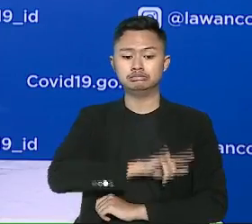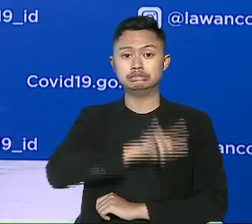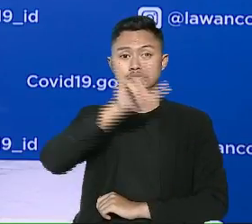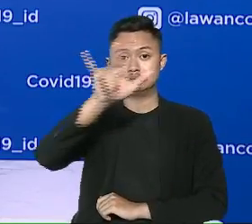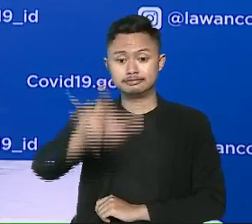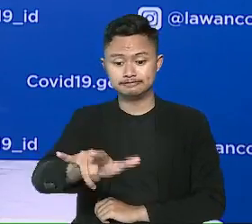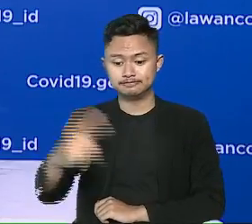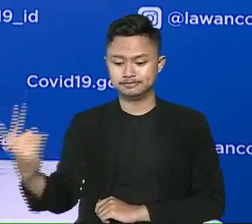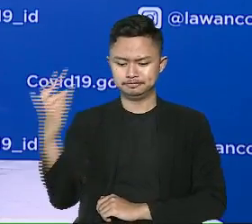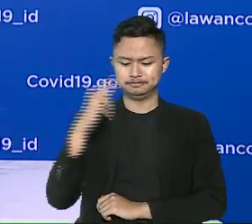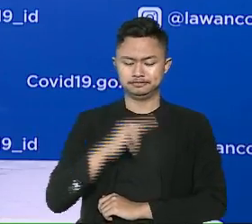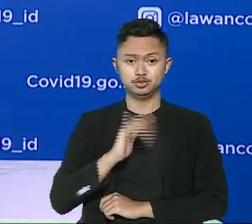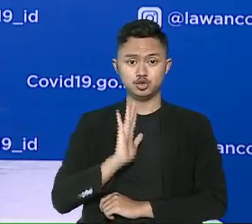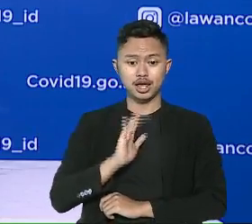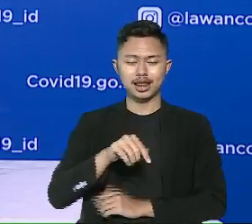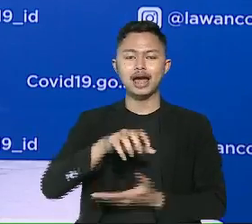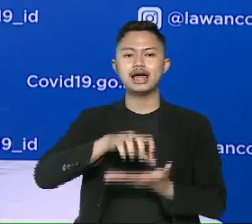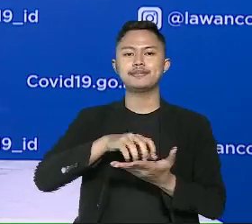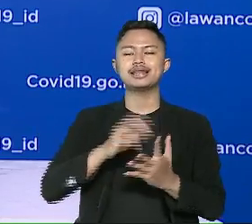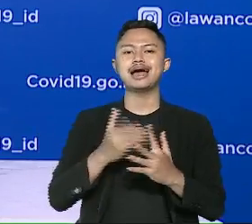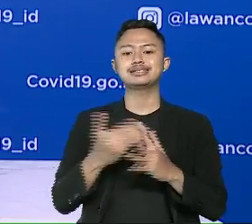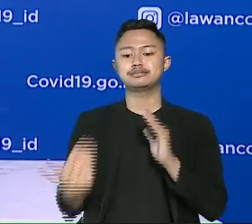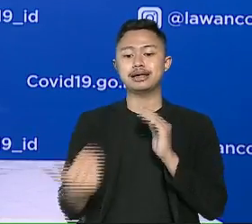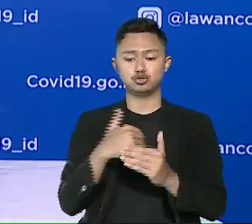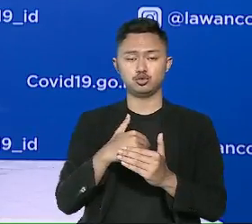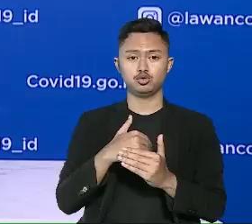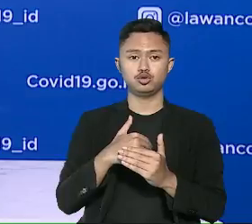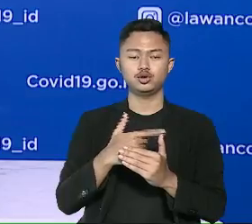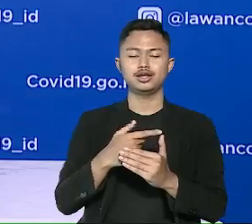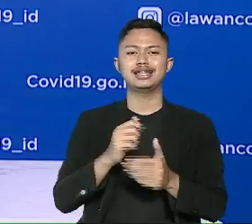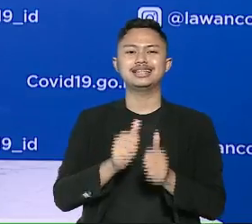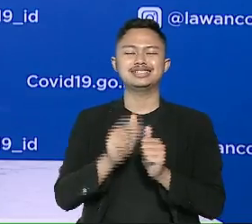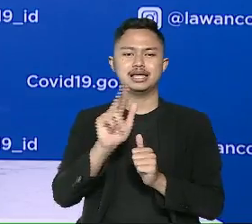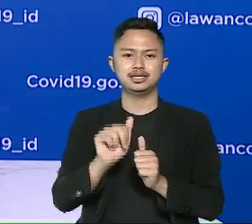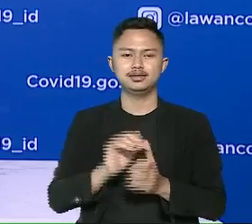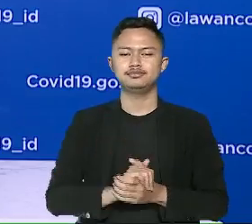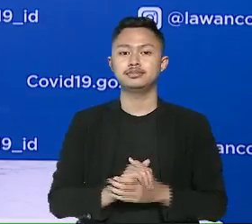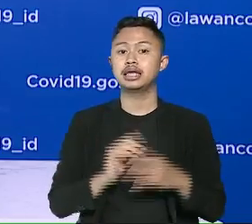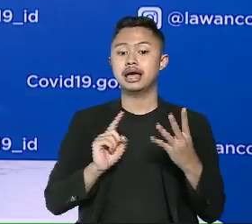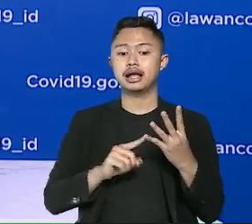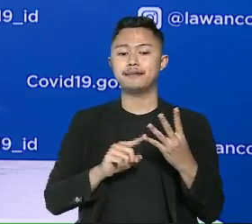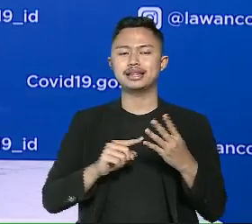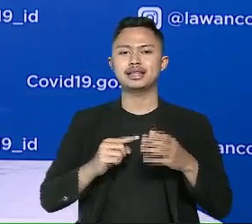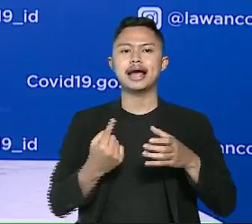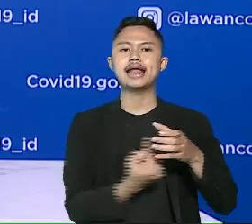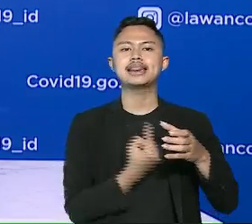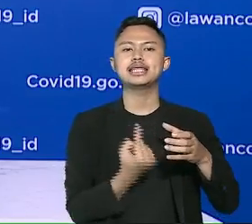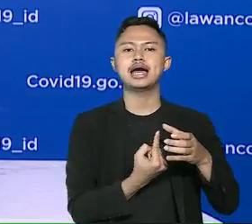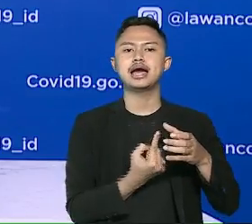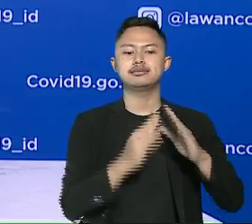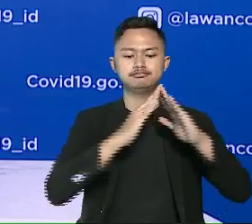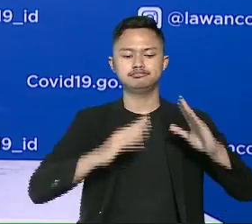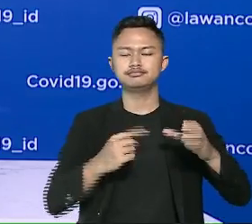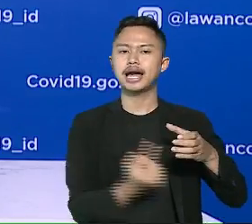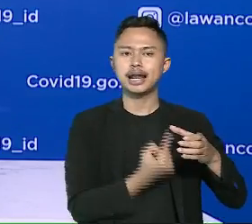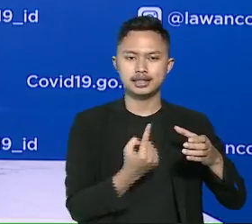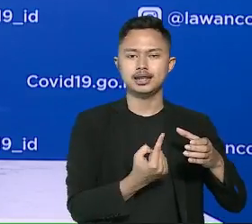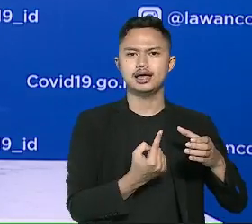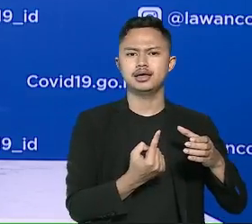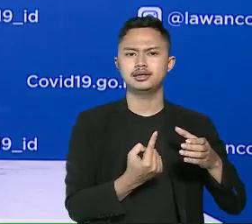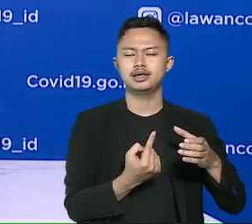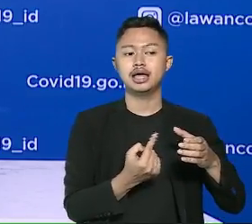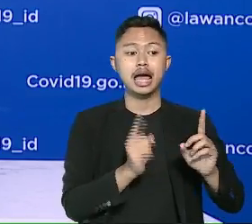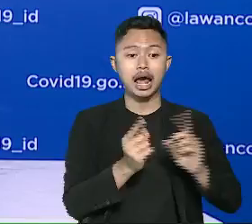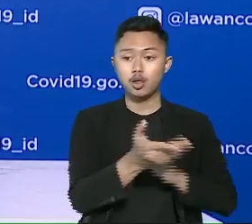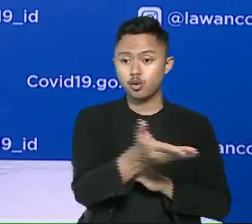masuk. Yang keempat, penyesuaian durasi wajib karantina menjadi yang pertama, 3 hari